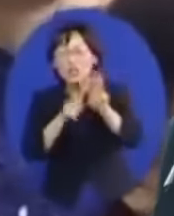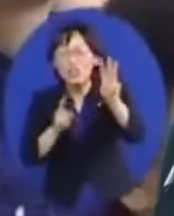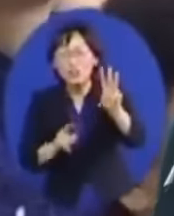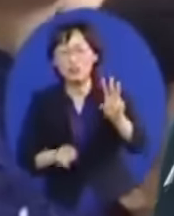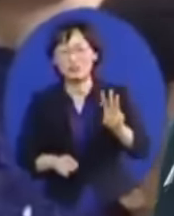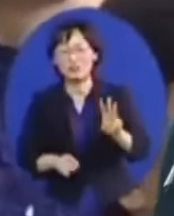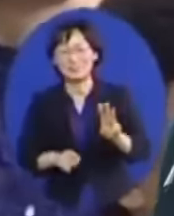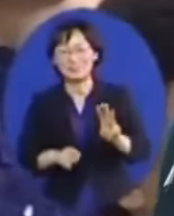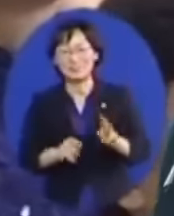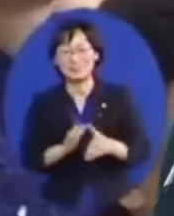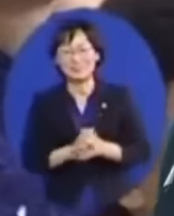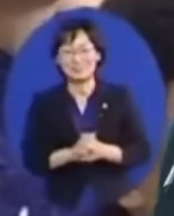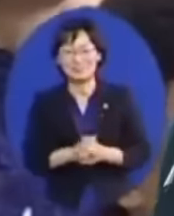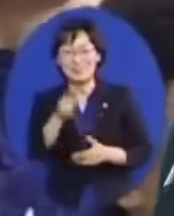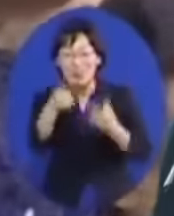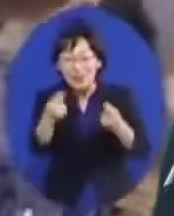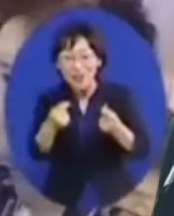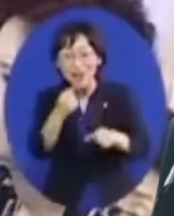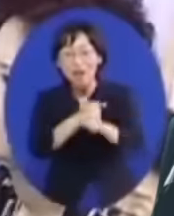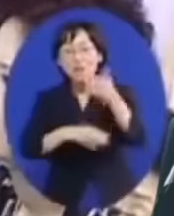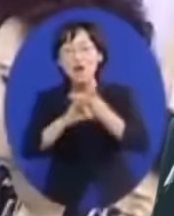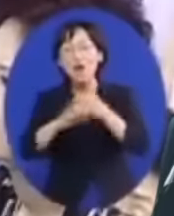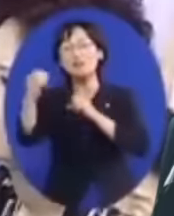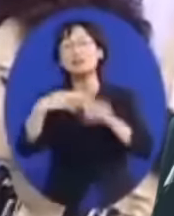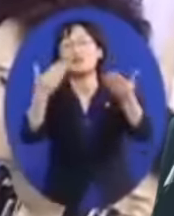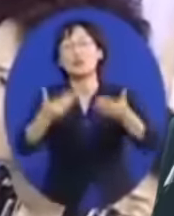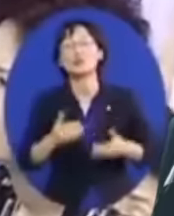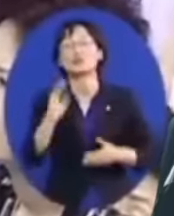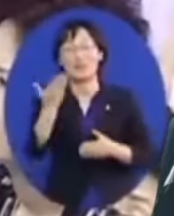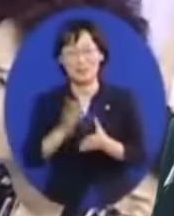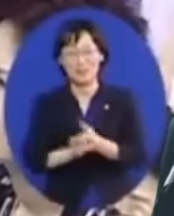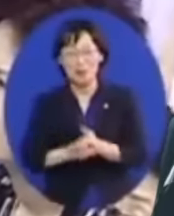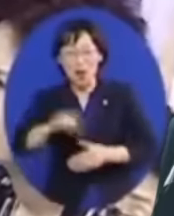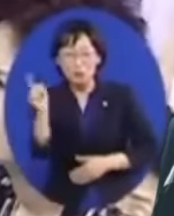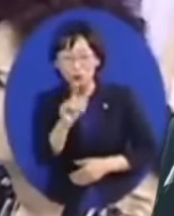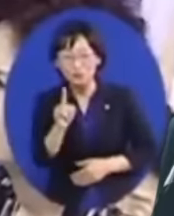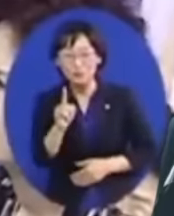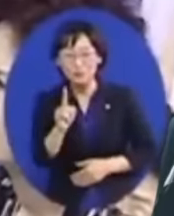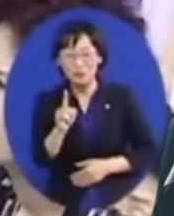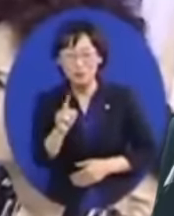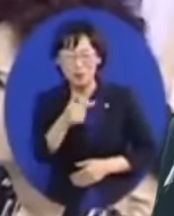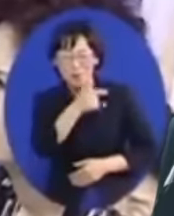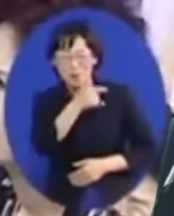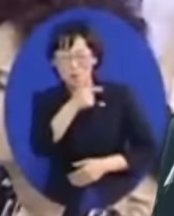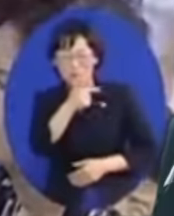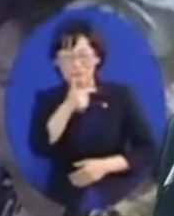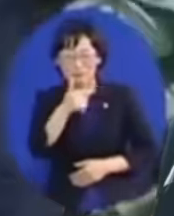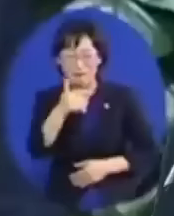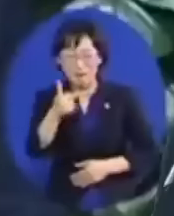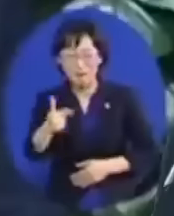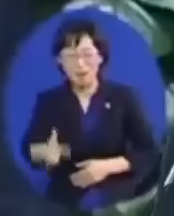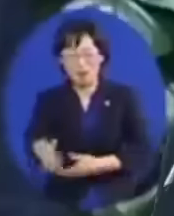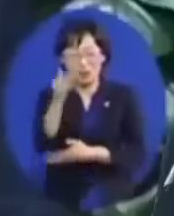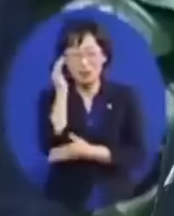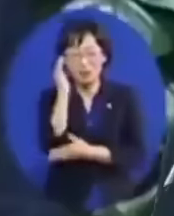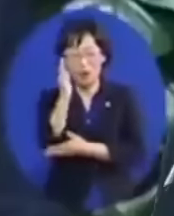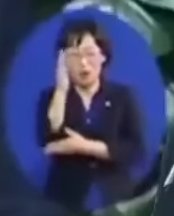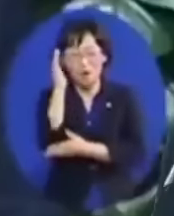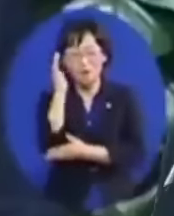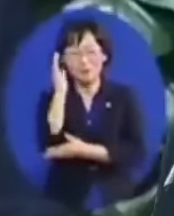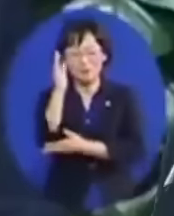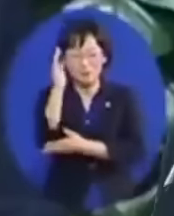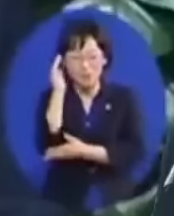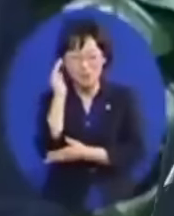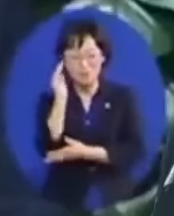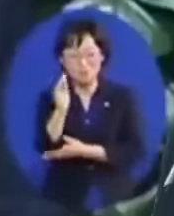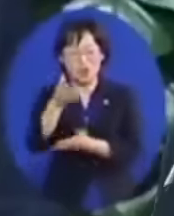떡세덩거리 그렇게 하면 응답이 오는 것입니다. 무슨 굉장한 연설문을